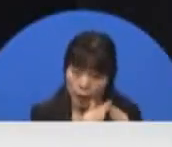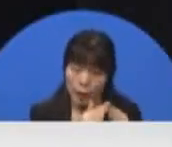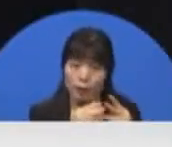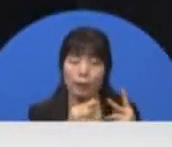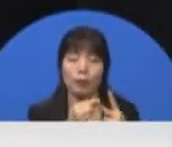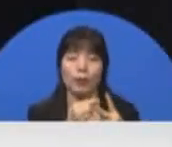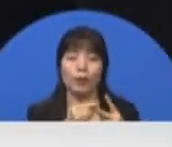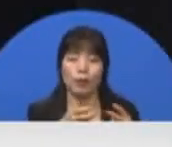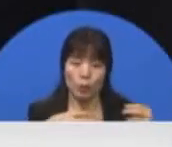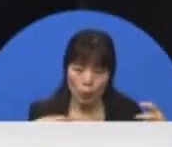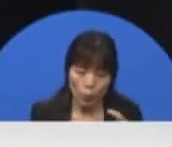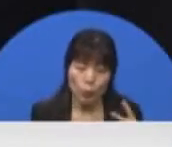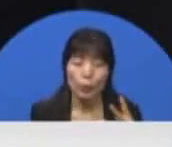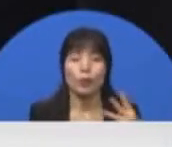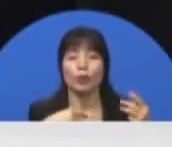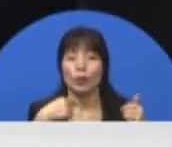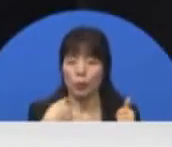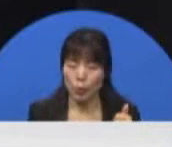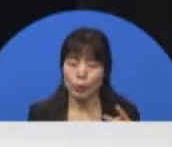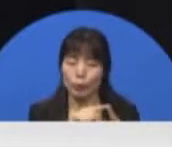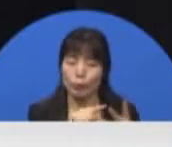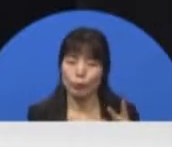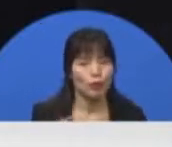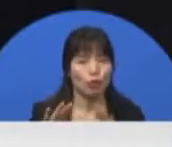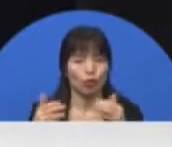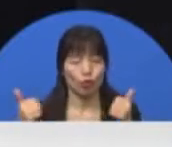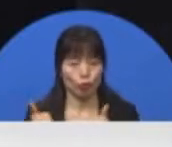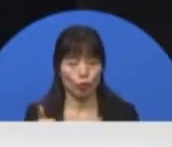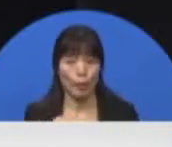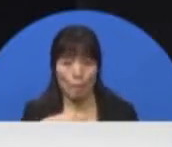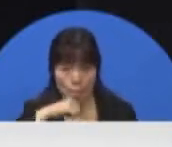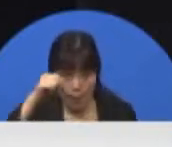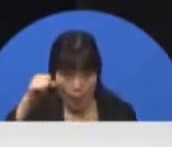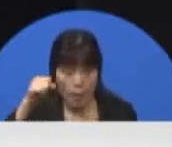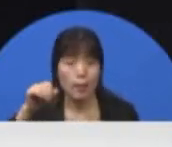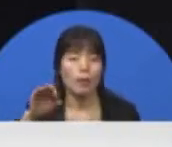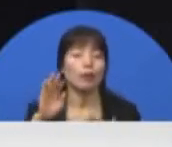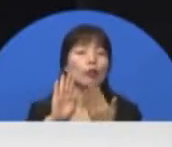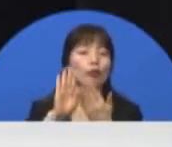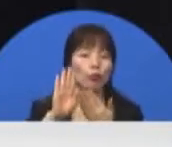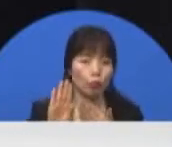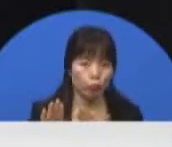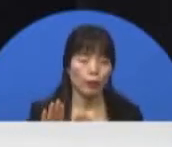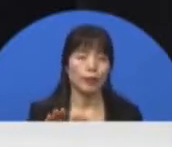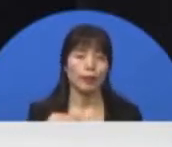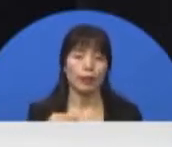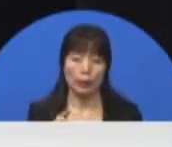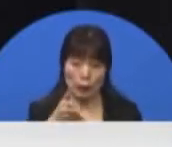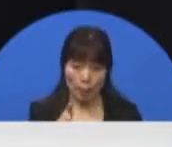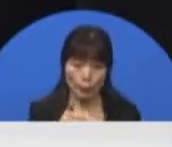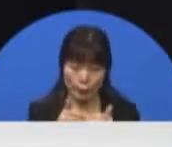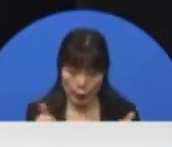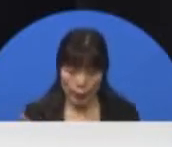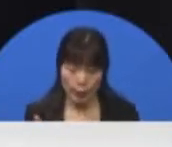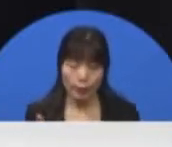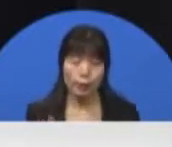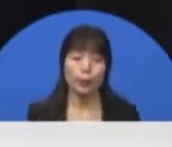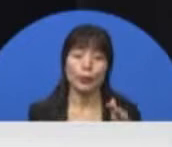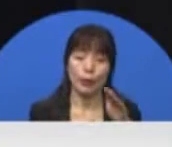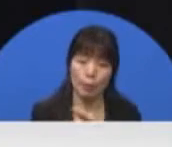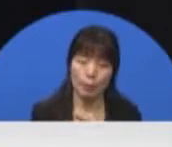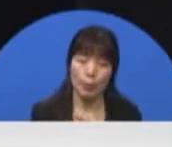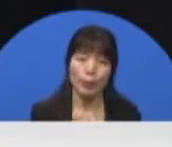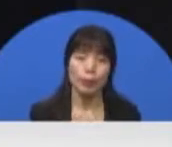교육이 그것이다. 이렇게 말씀을 계속해서 드리고 있습니다. 국회의원, 지자체, 전문가, 주민대표들이